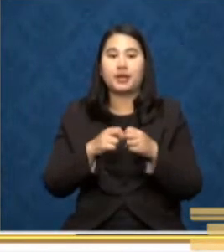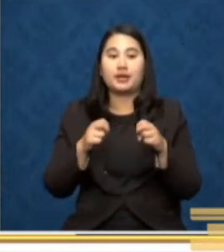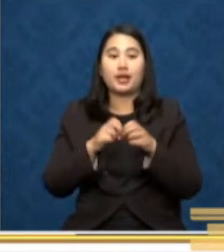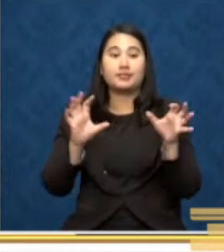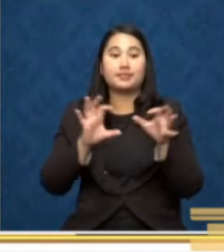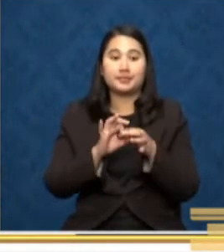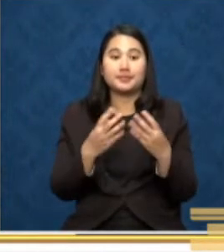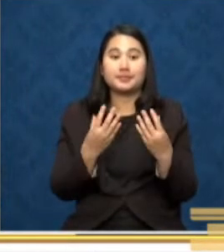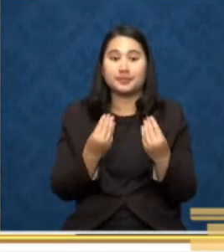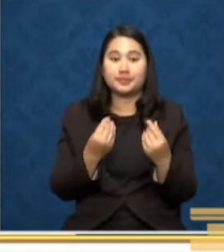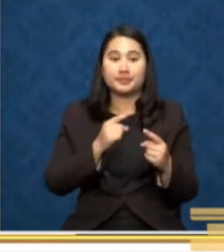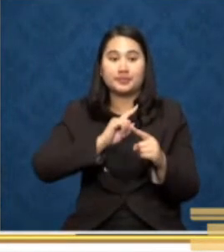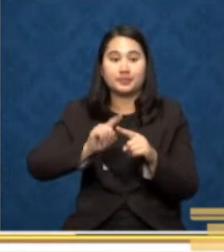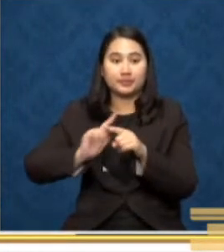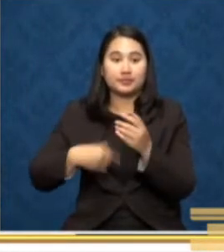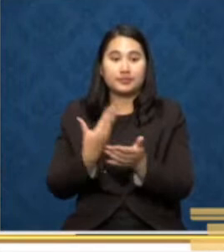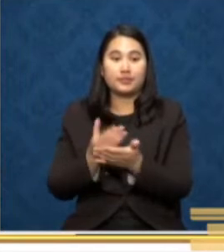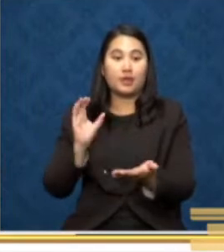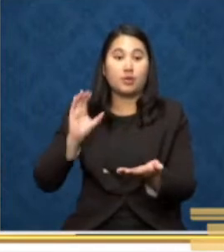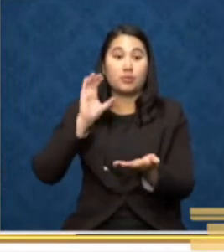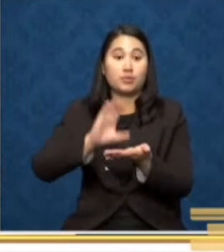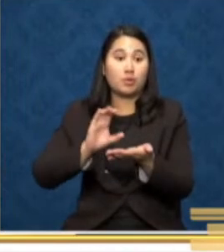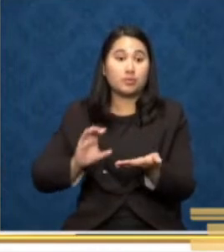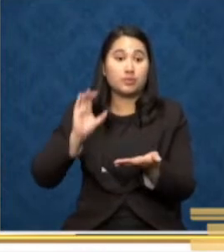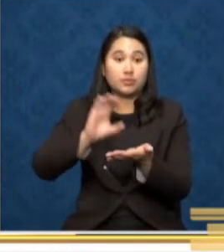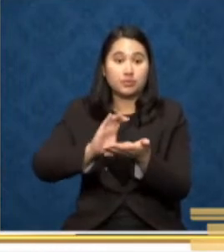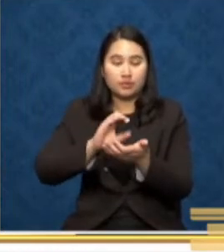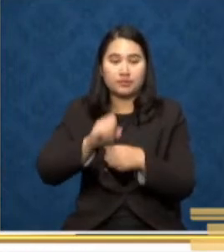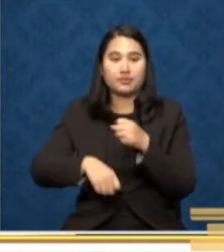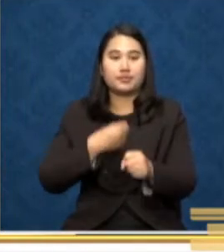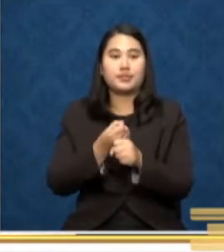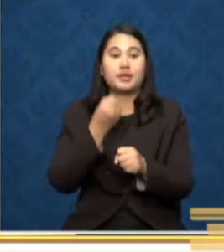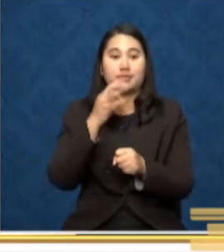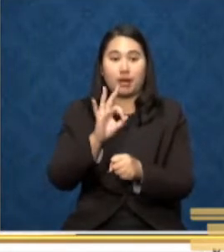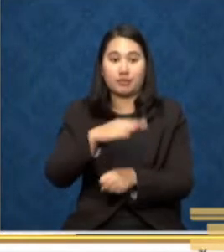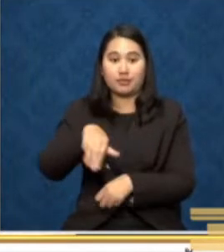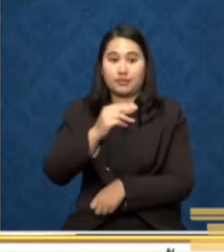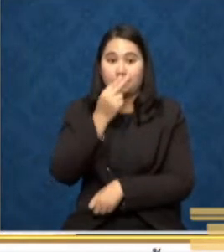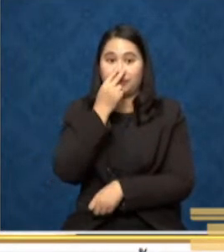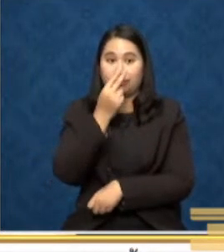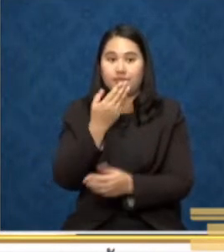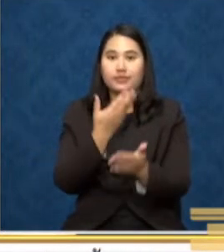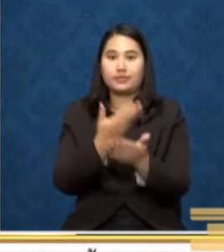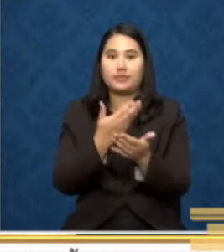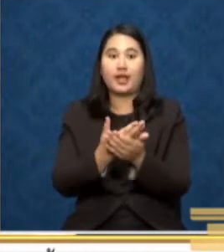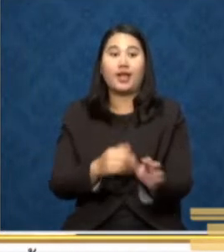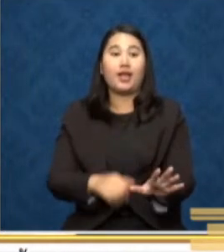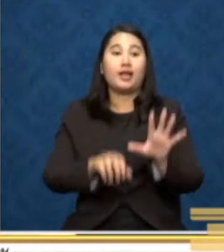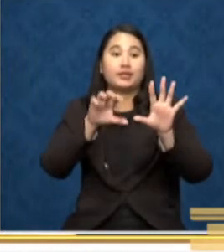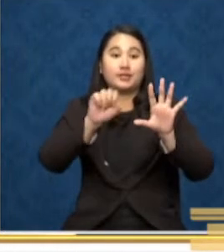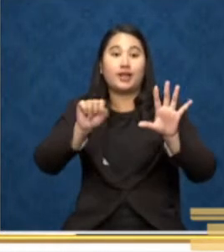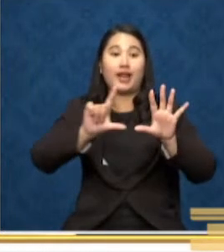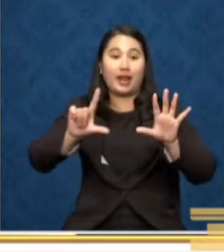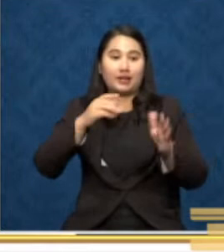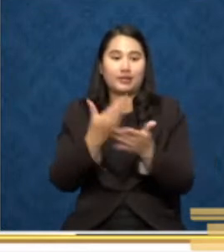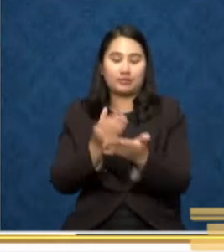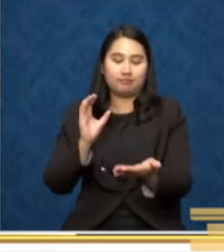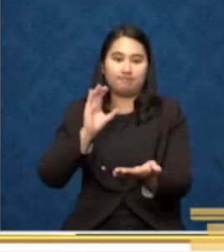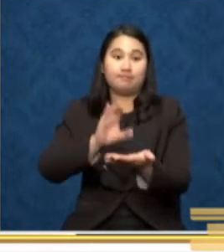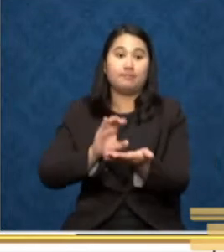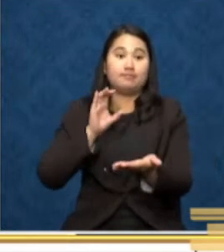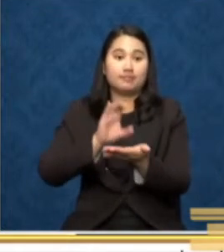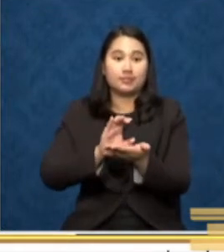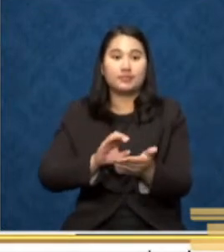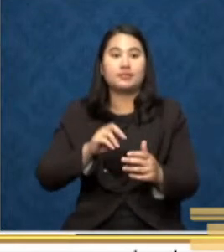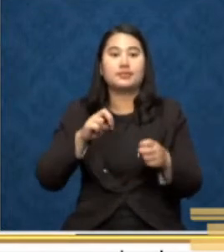มั่นคงเพราะฉะนั้นเงินงบประมาณต่างๆที่ผ่านมา19ปีเราเห็นแล้วครับว่าเงิน 500,000 กว่าล้านบาทนี้ได้ลงไปในการแก้